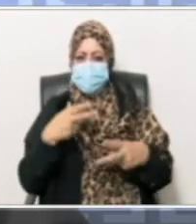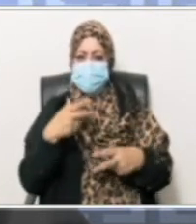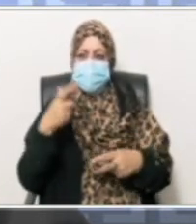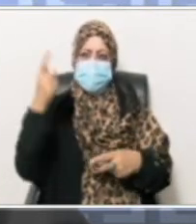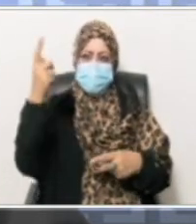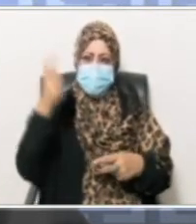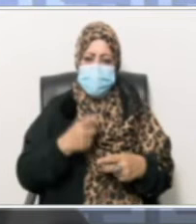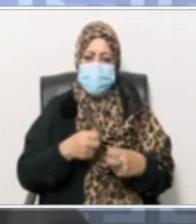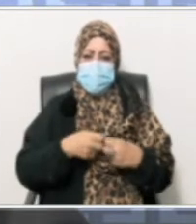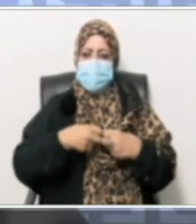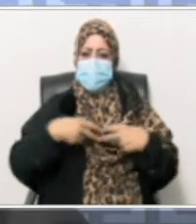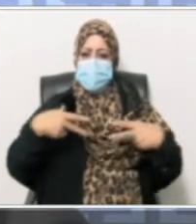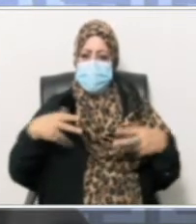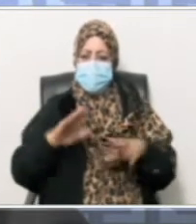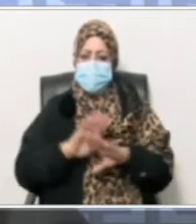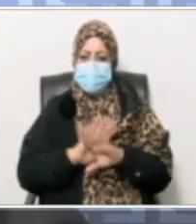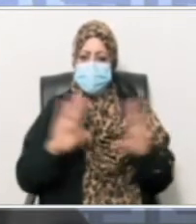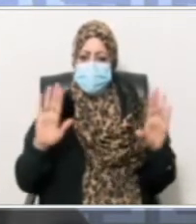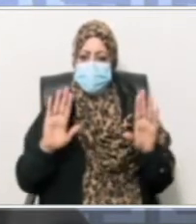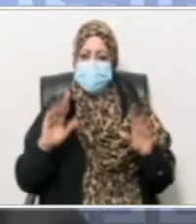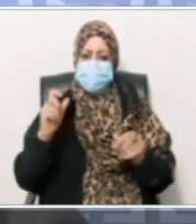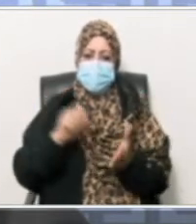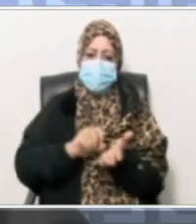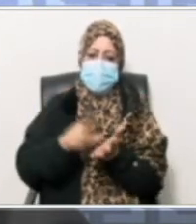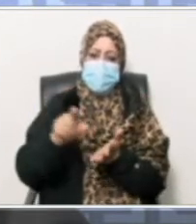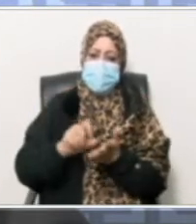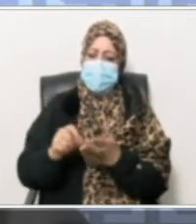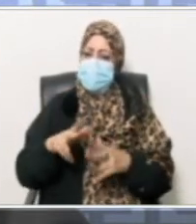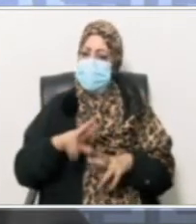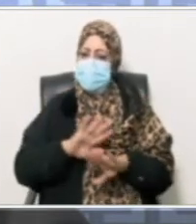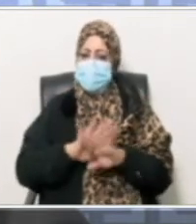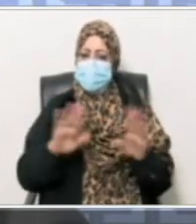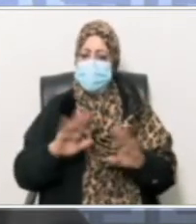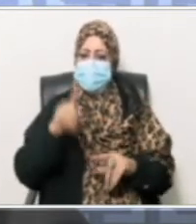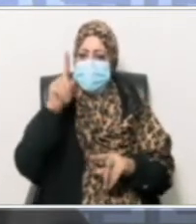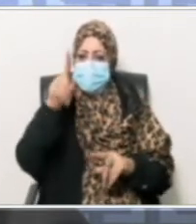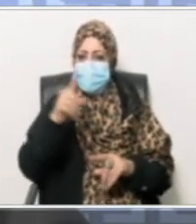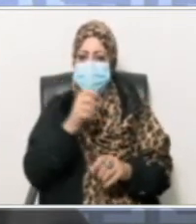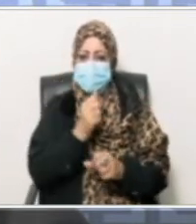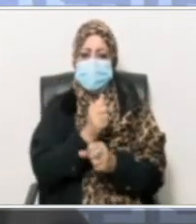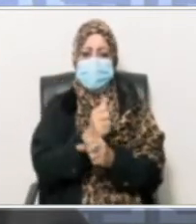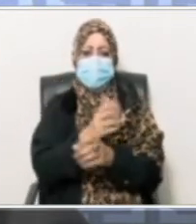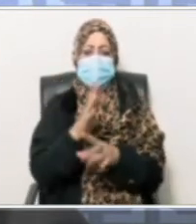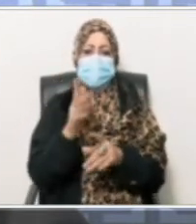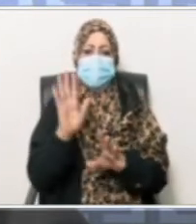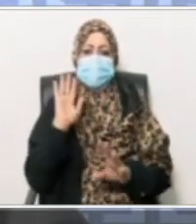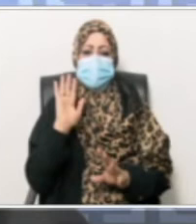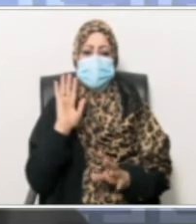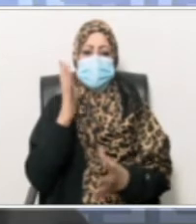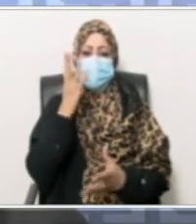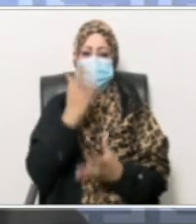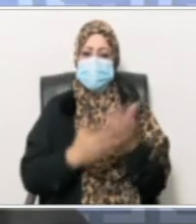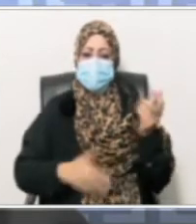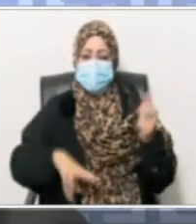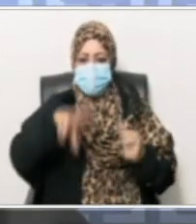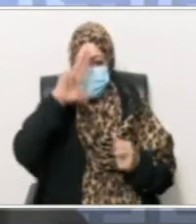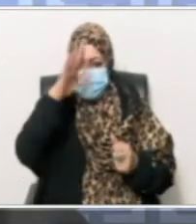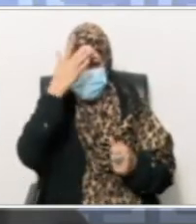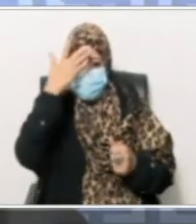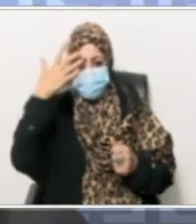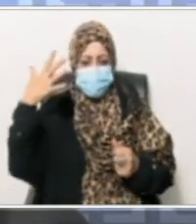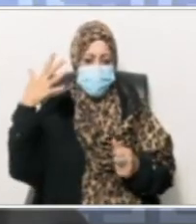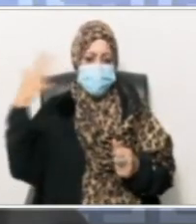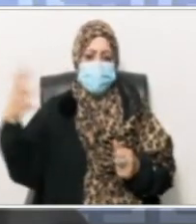عز وجل لنا ورثة للأنبياء وهم العلماء الذين يبصرون الناس في أمور